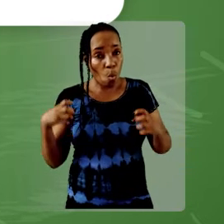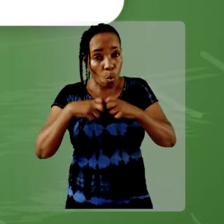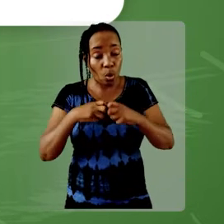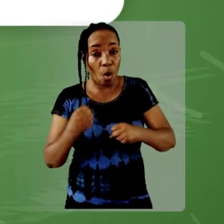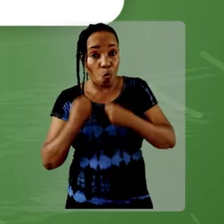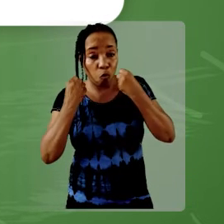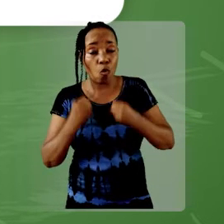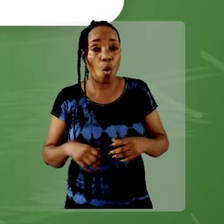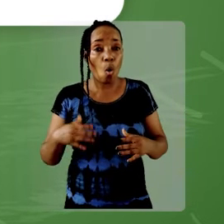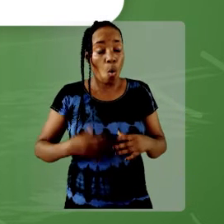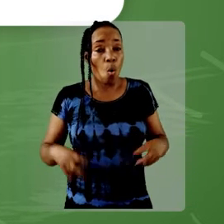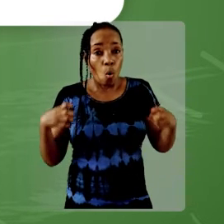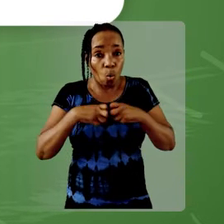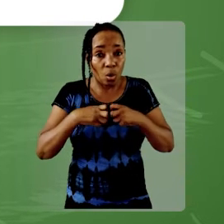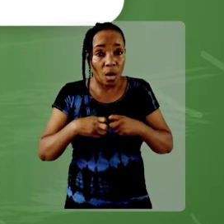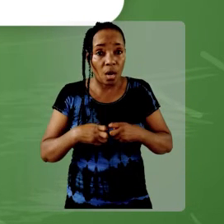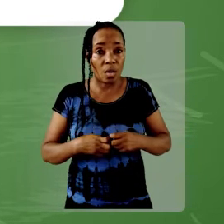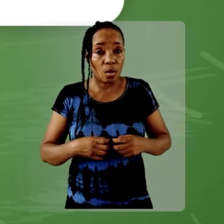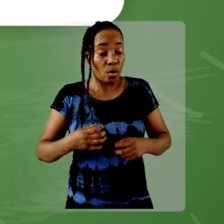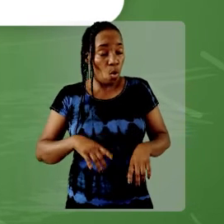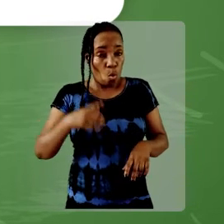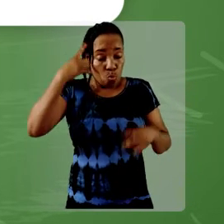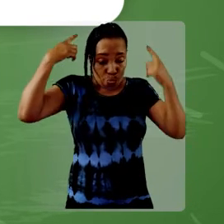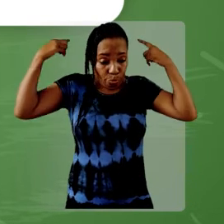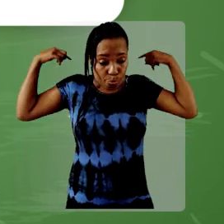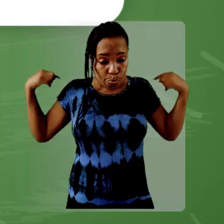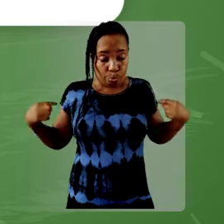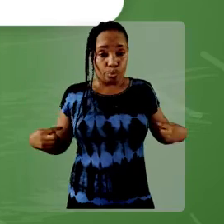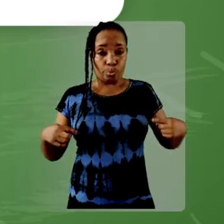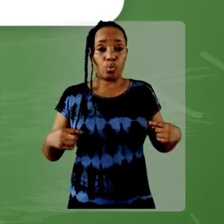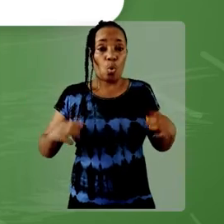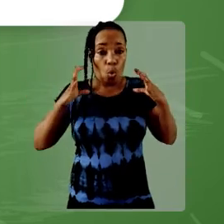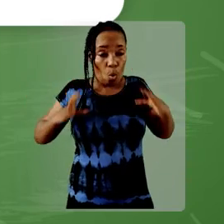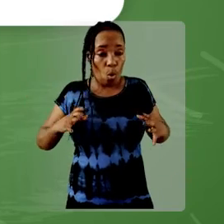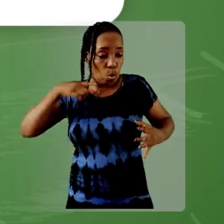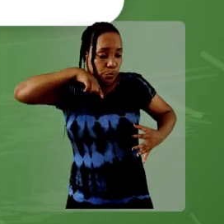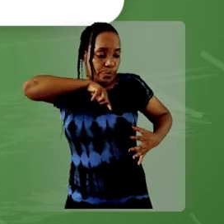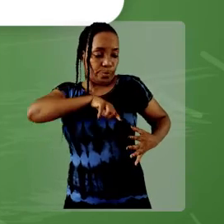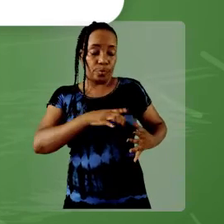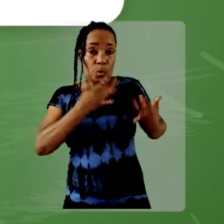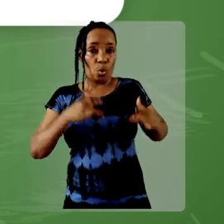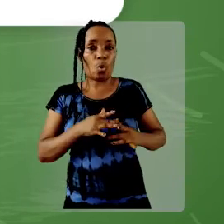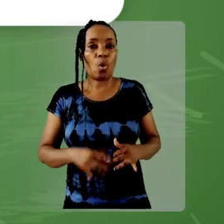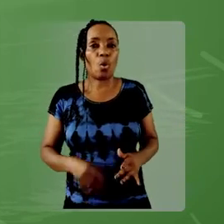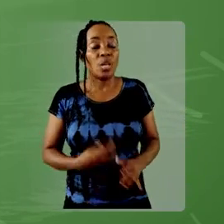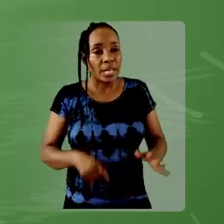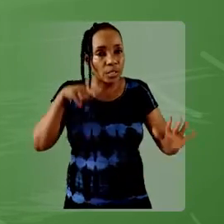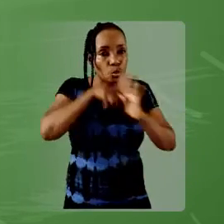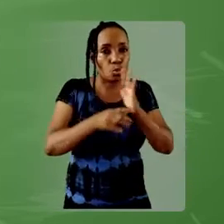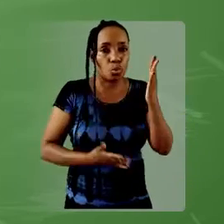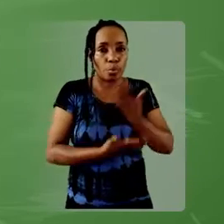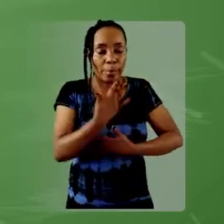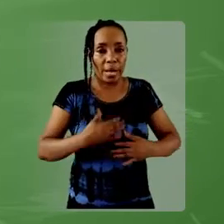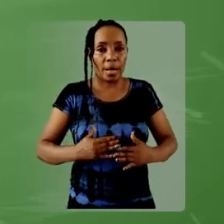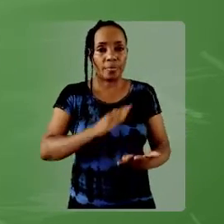corps, passant par le cœur, provoquant son arrêt, entraînant ainsi la mort par asphyxie.